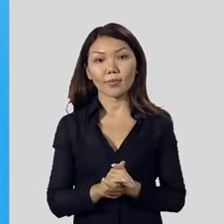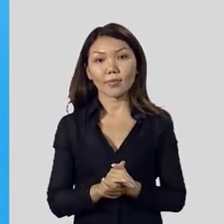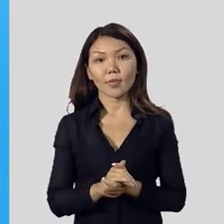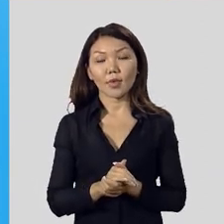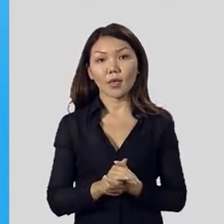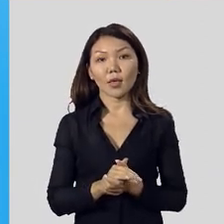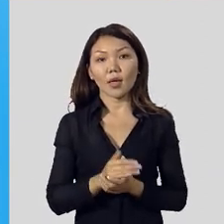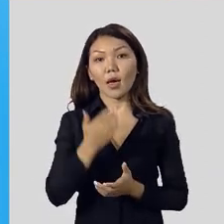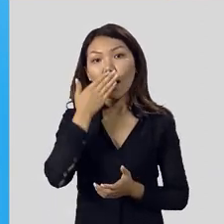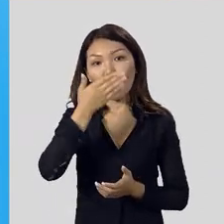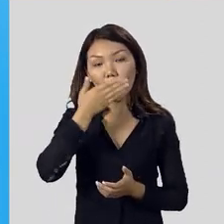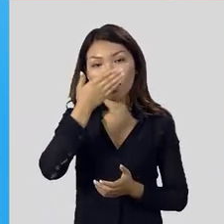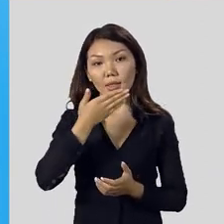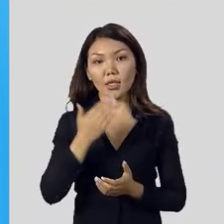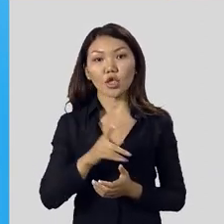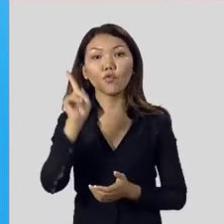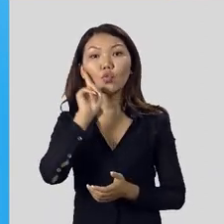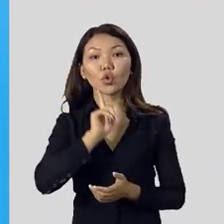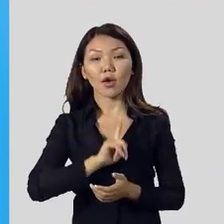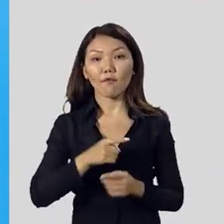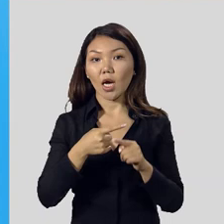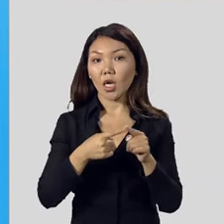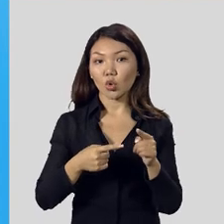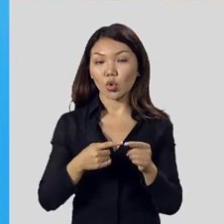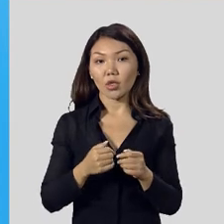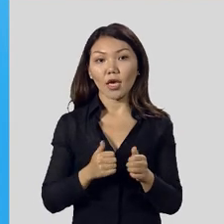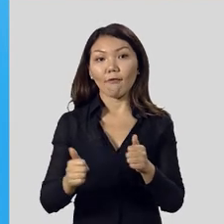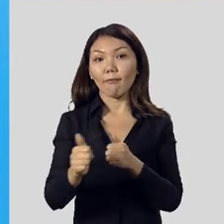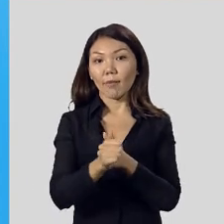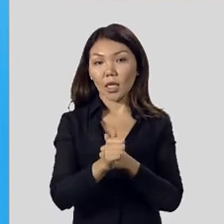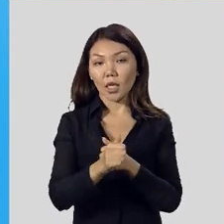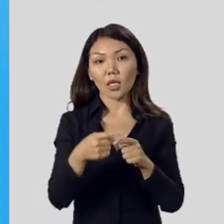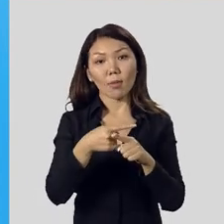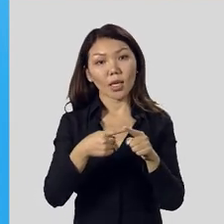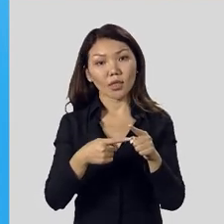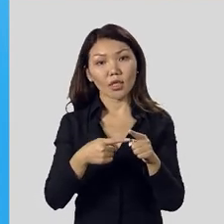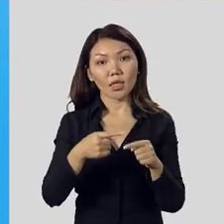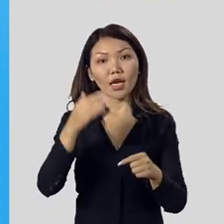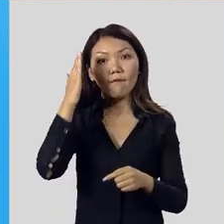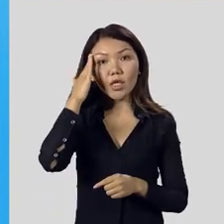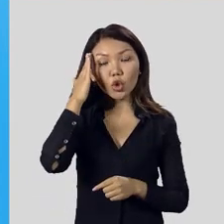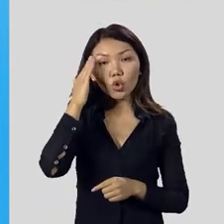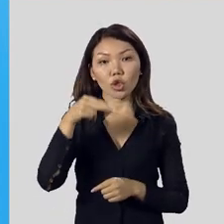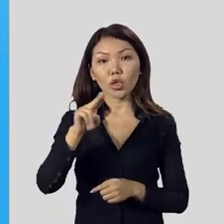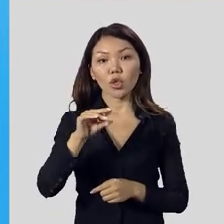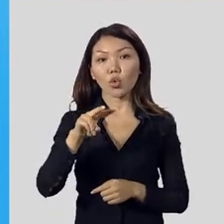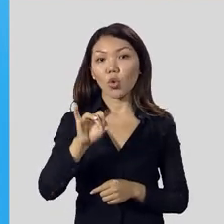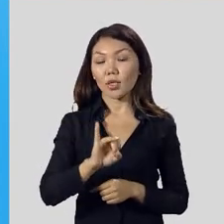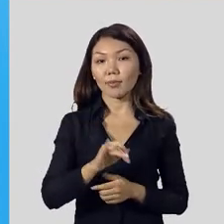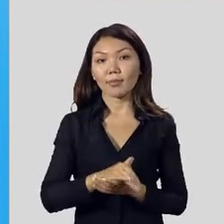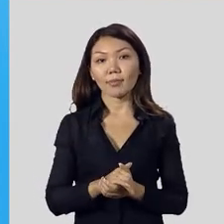Обонятельная – зона и вкусовая зона в переднем отделе височной доли.